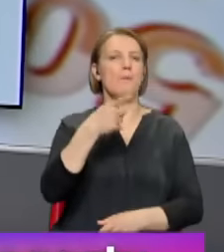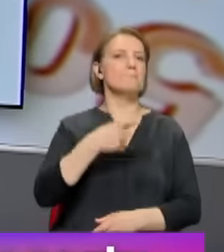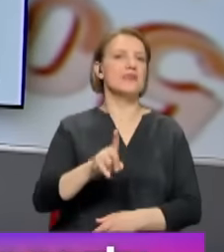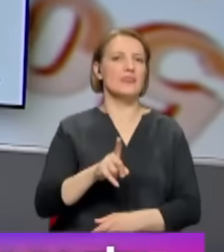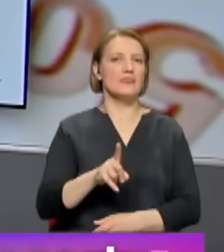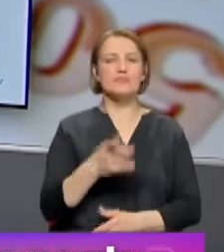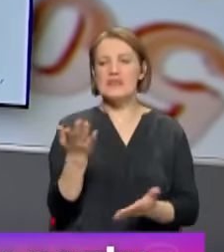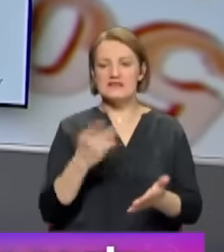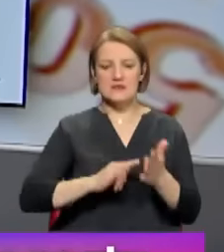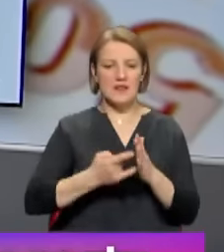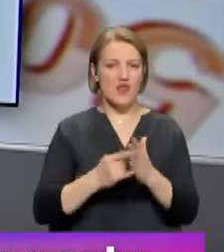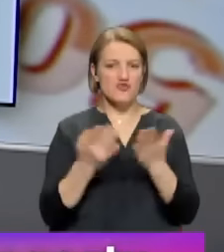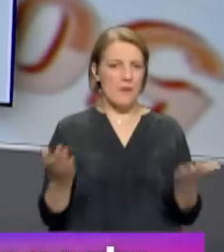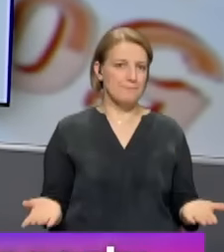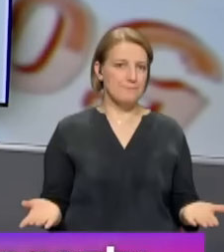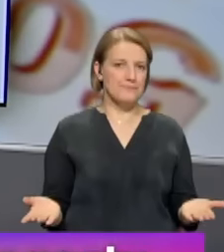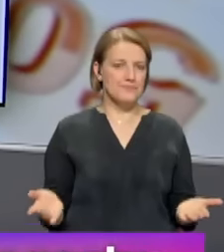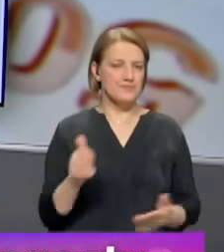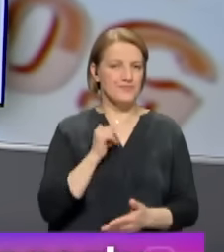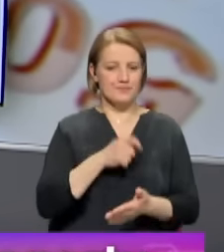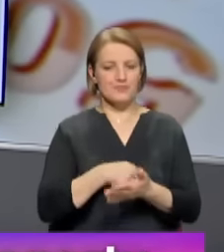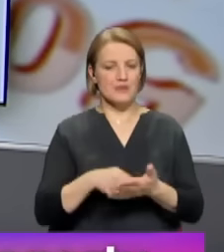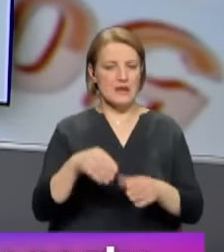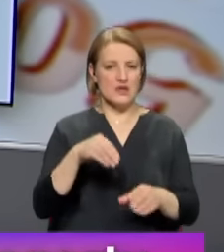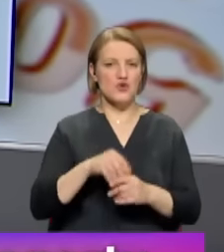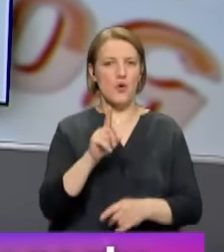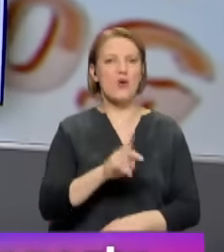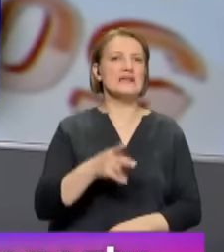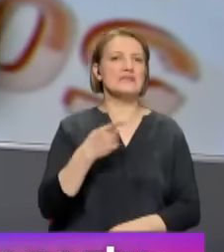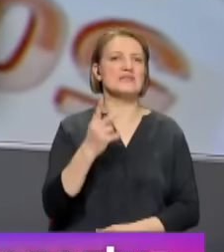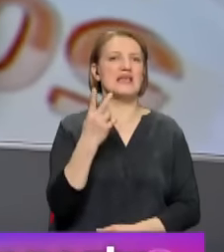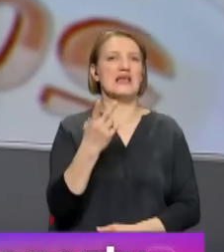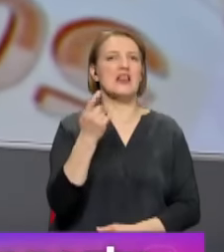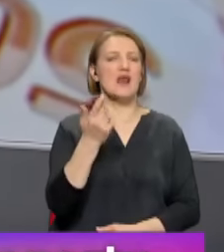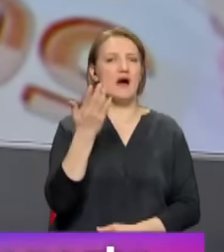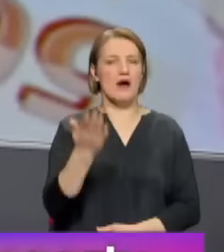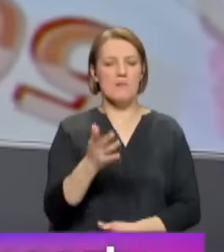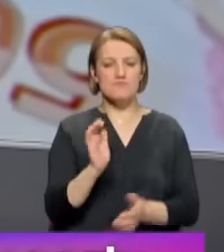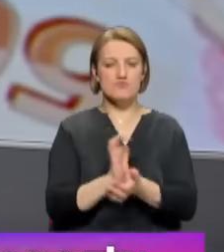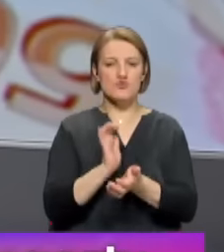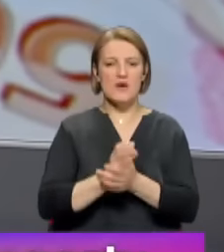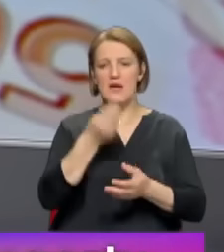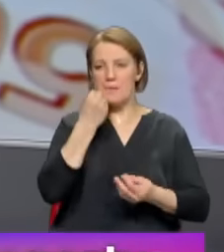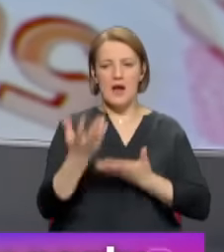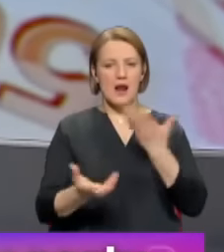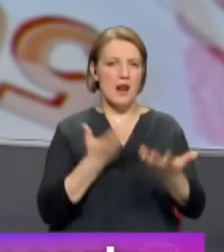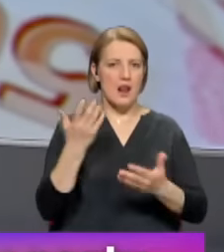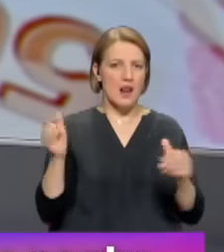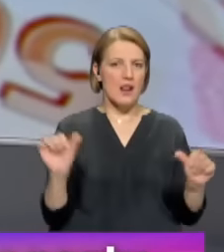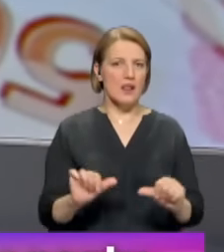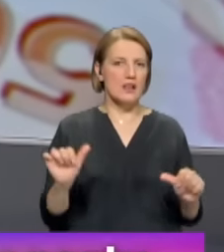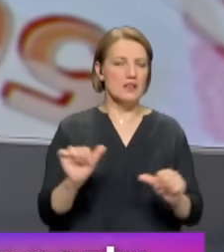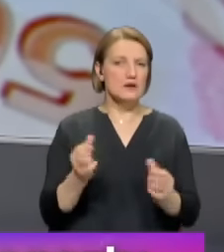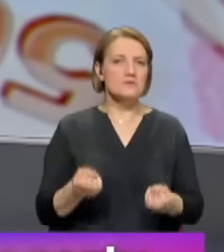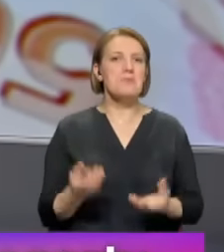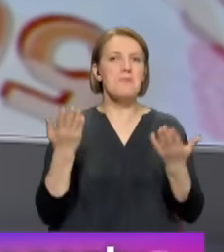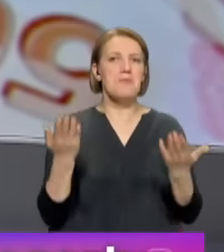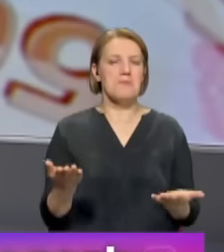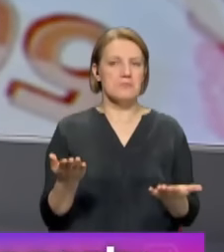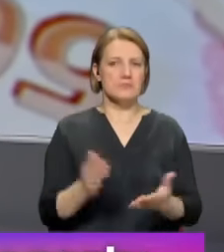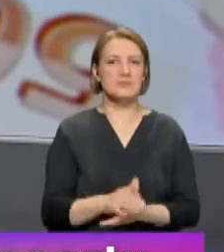lirayla nasıl geçineceğim? Asgari ücretli için 17.002 lirayla mutfakta tencere kaynar mı? Karşımızdaki